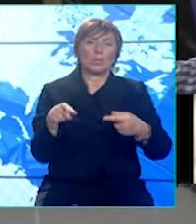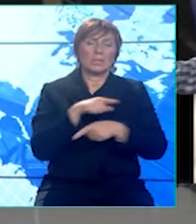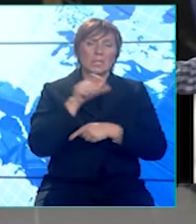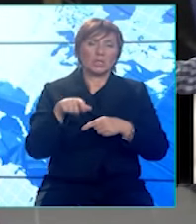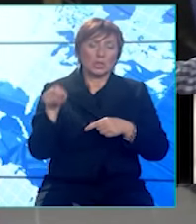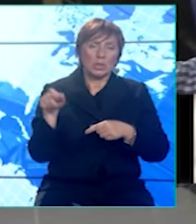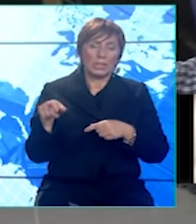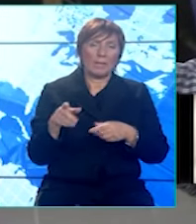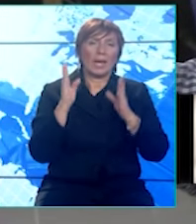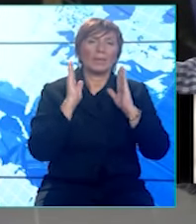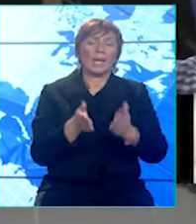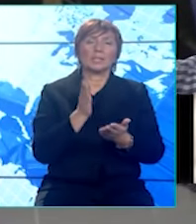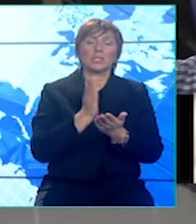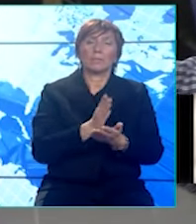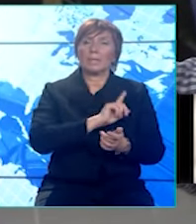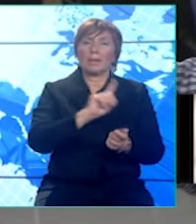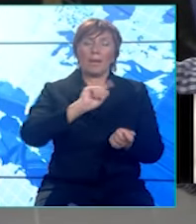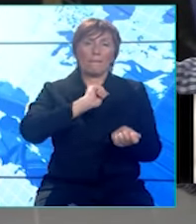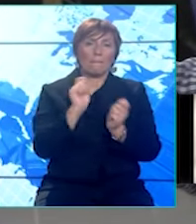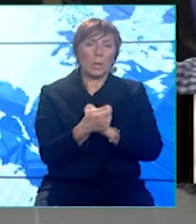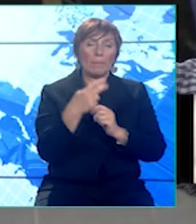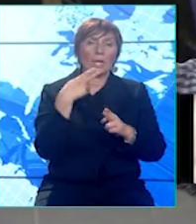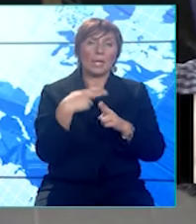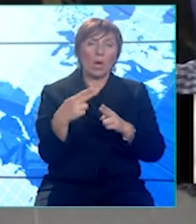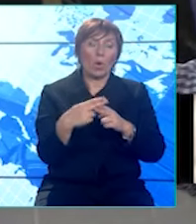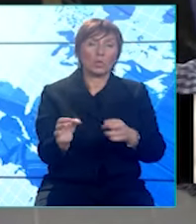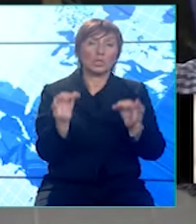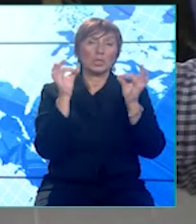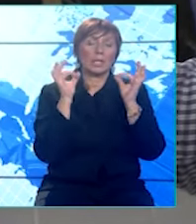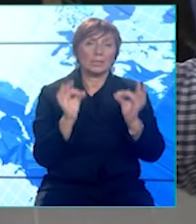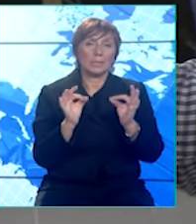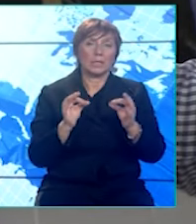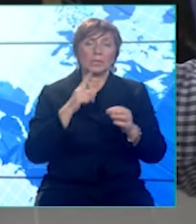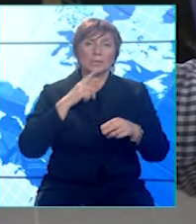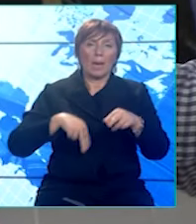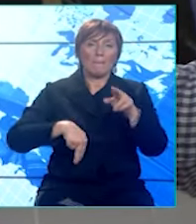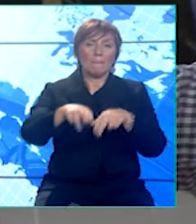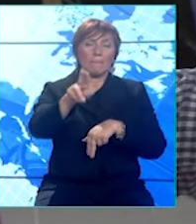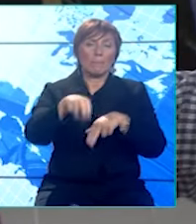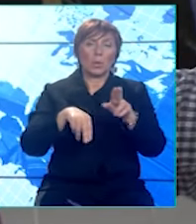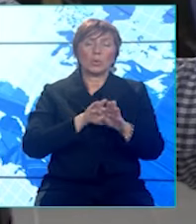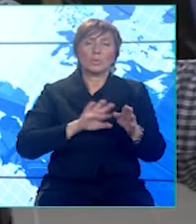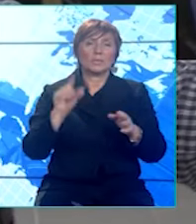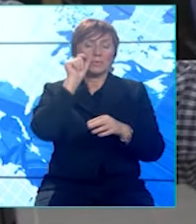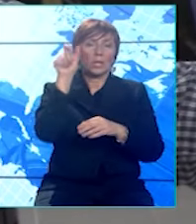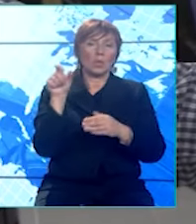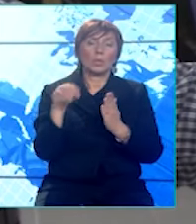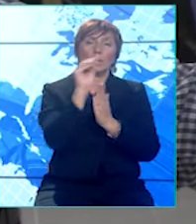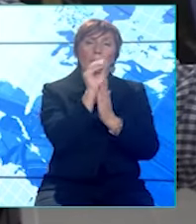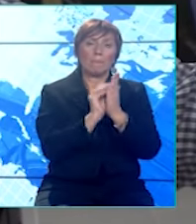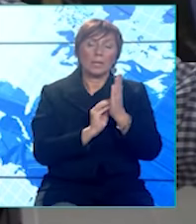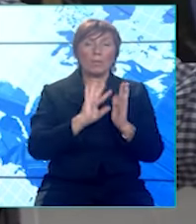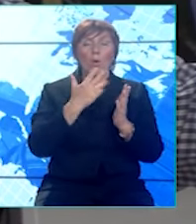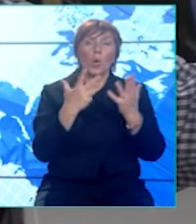nepromijenjena, očišćena i bezbedonosno sigurna za protok svih učesnika Marša mira. Prijavljeno je